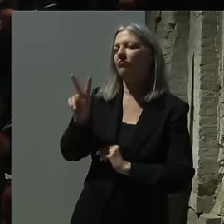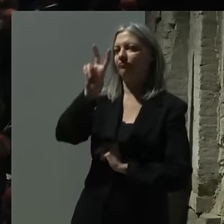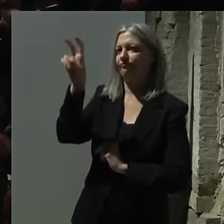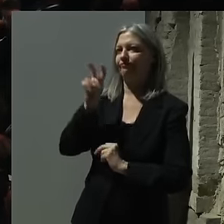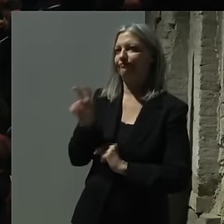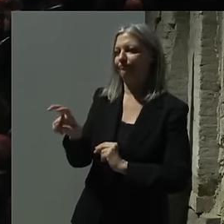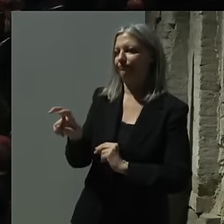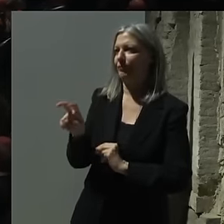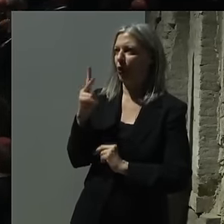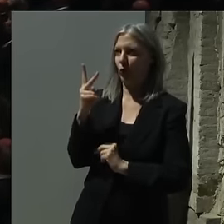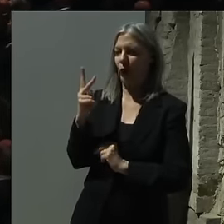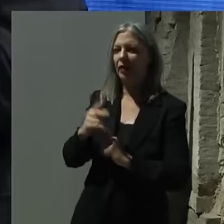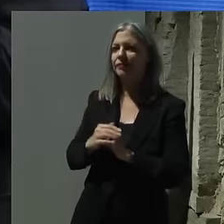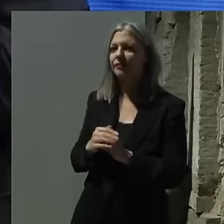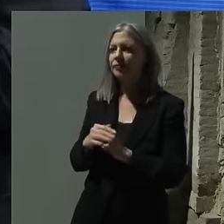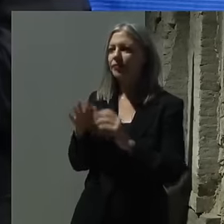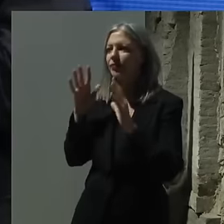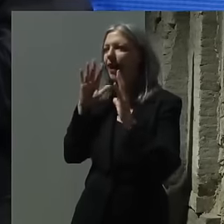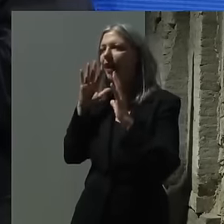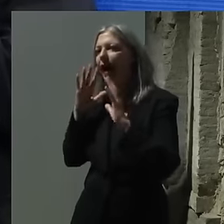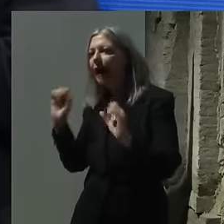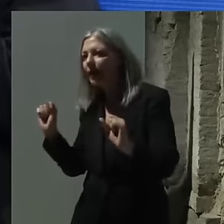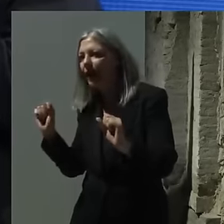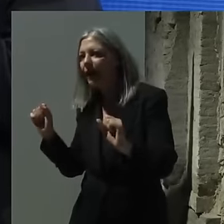interrogativi. Carabinieri e giustizia.